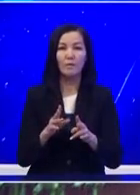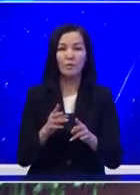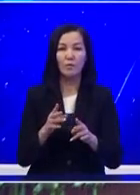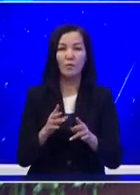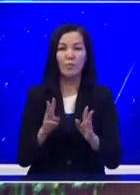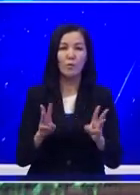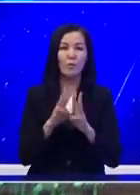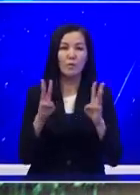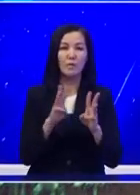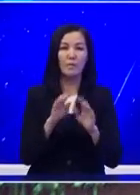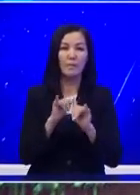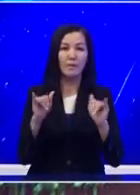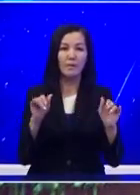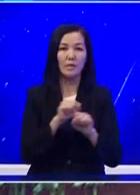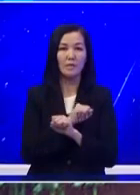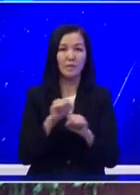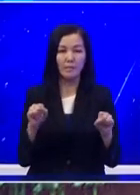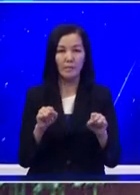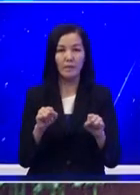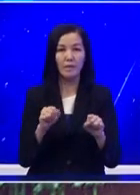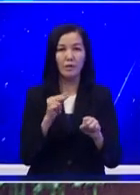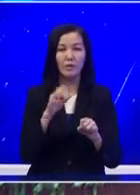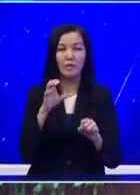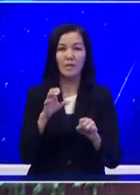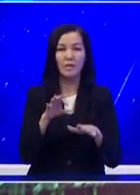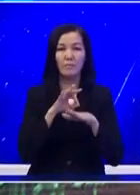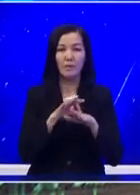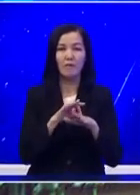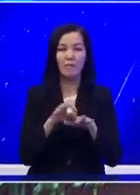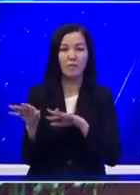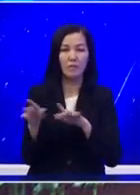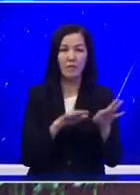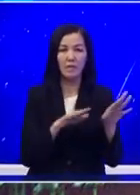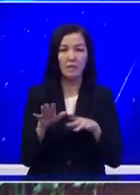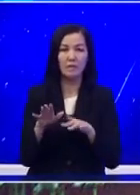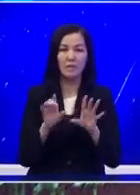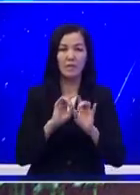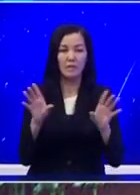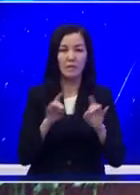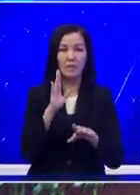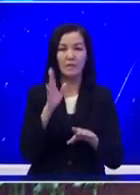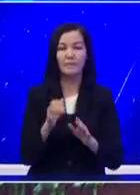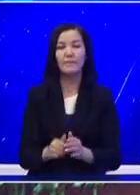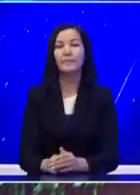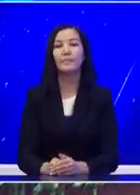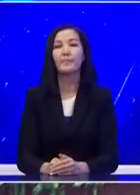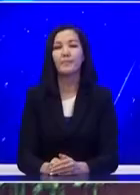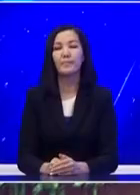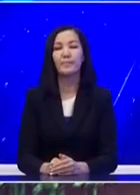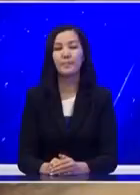роста пожаров сотрудники департамента по ЧС проводят целый ряд действенных мер. О них и расскажет мой коллега Дамир